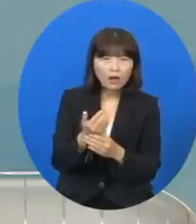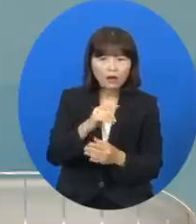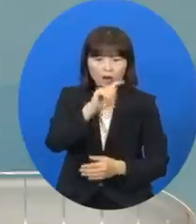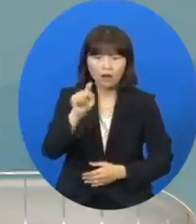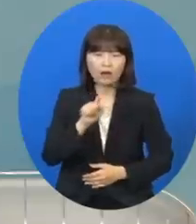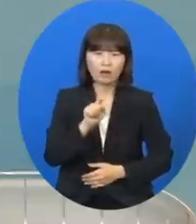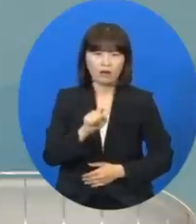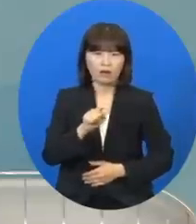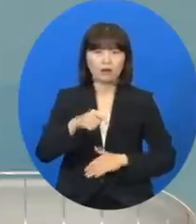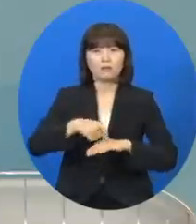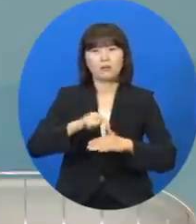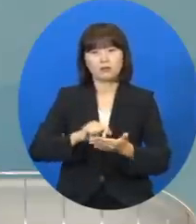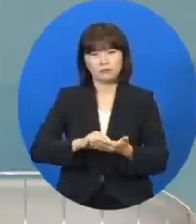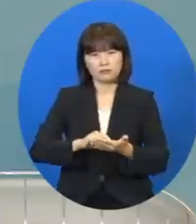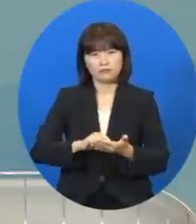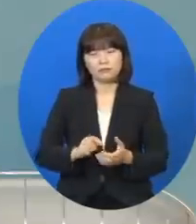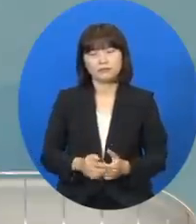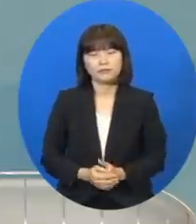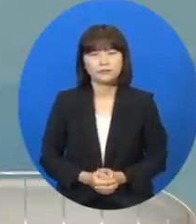거예요.